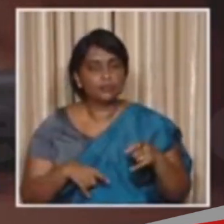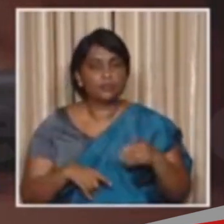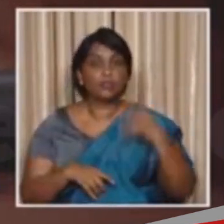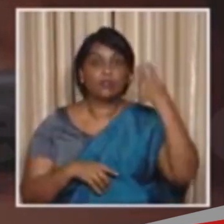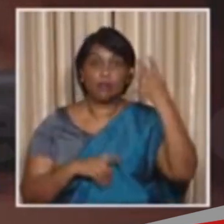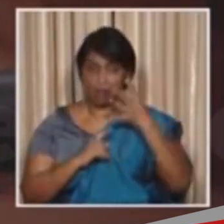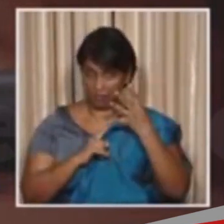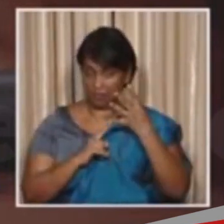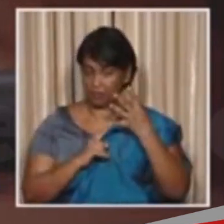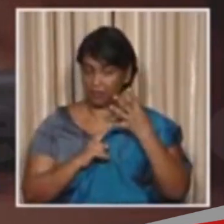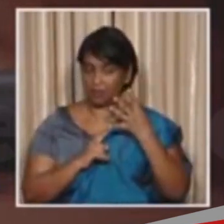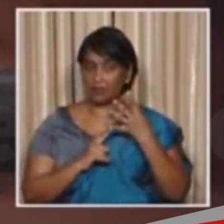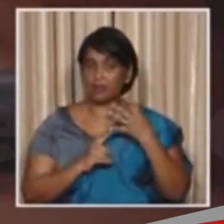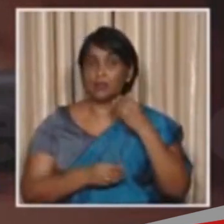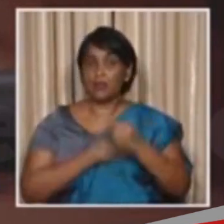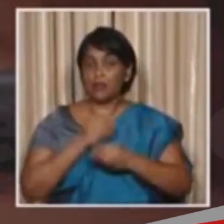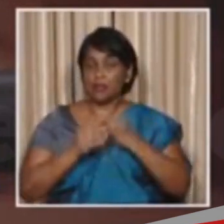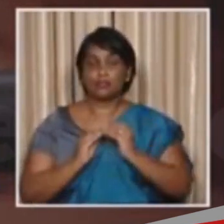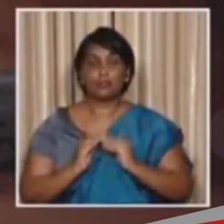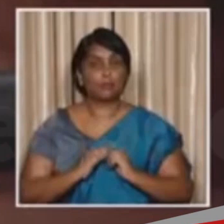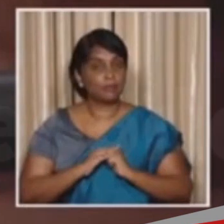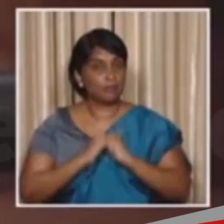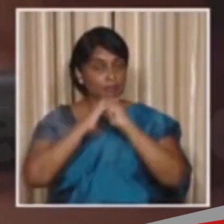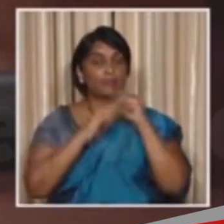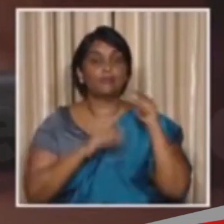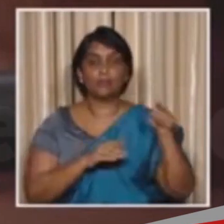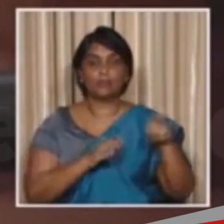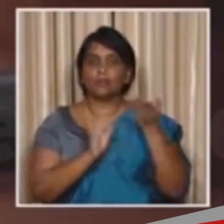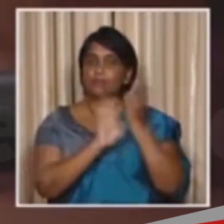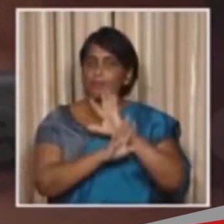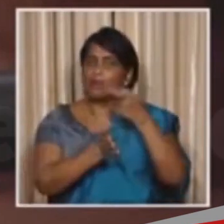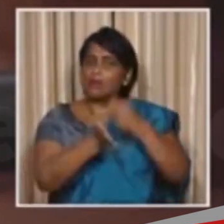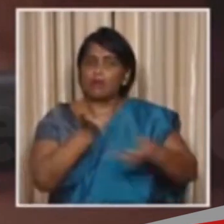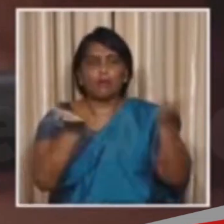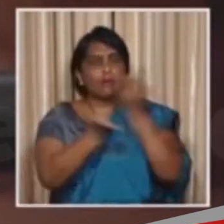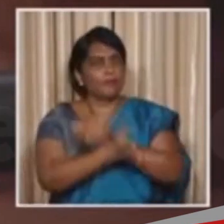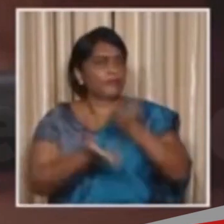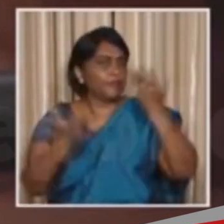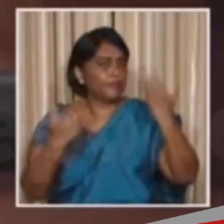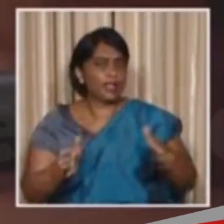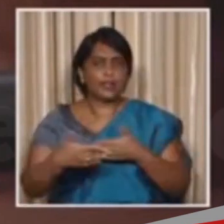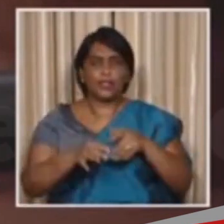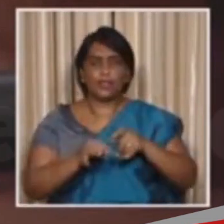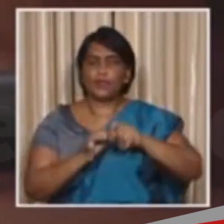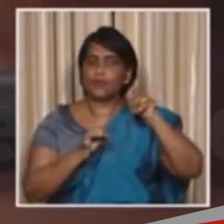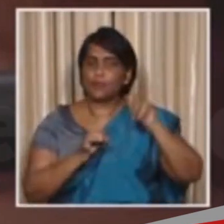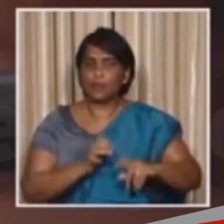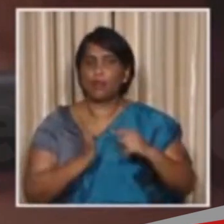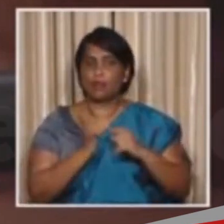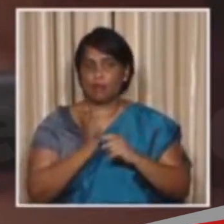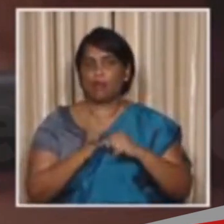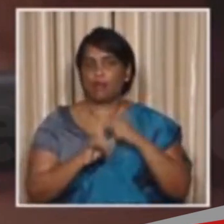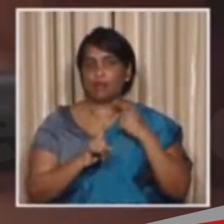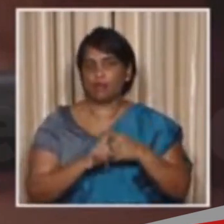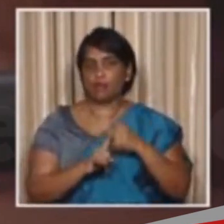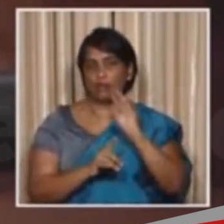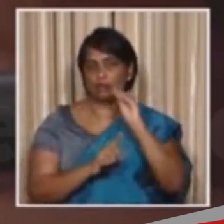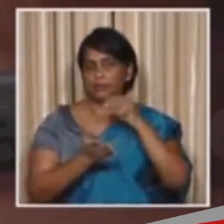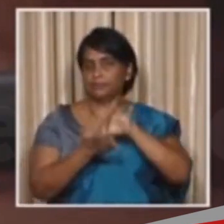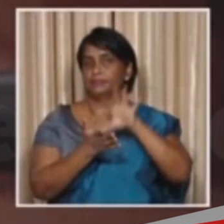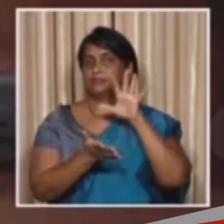හතරවෙනුව ආයෝජන මණ්ඩලය සමග මීට පෙර ගිවිසුමක් අත්සන් කර තිබියදී කැබිනට් මණ්ඩලය යම් බදු ප්‍රතිපත්තියක් මේකට තීරණය කරලා